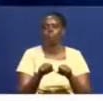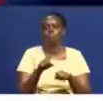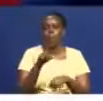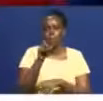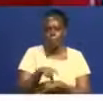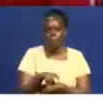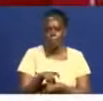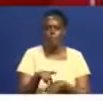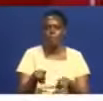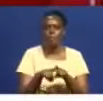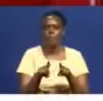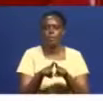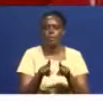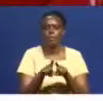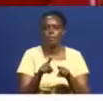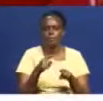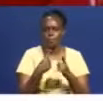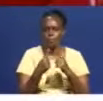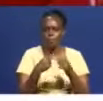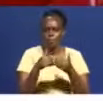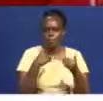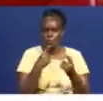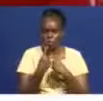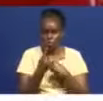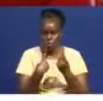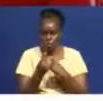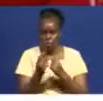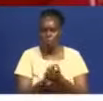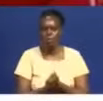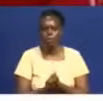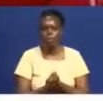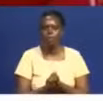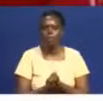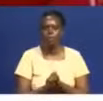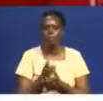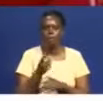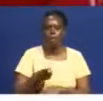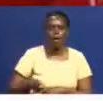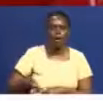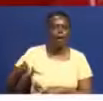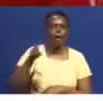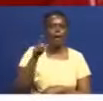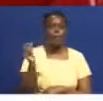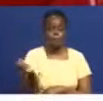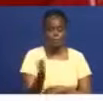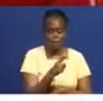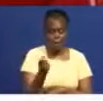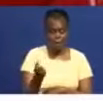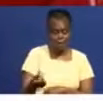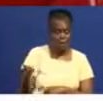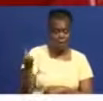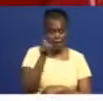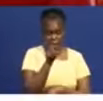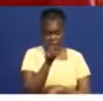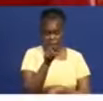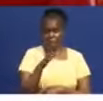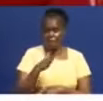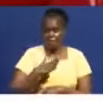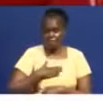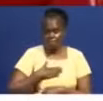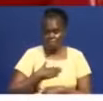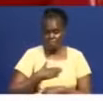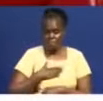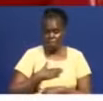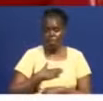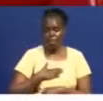Na mimi kama waliotangulia kuzungumza nasema hizo nyongeza ambazo tumewekewa kama maseneta, mimi mwana